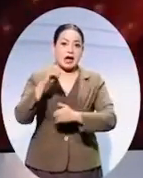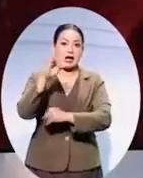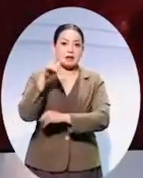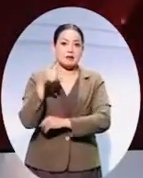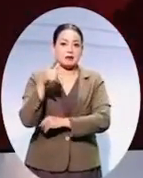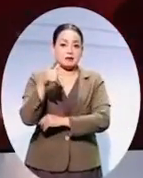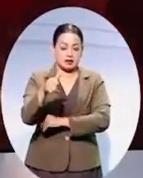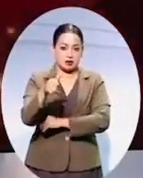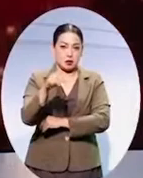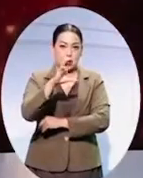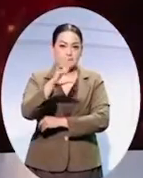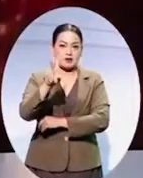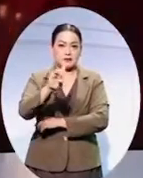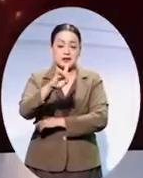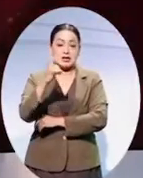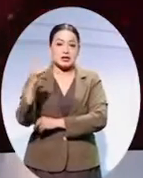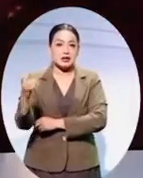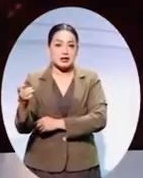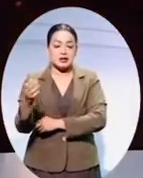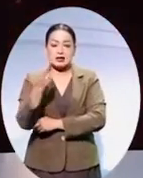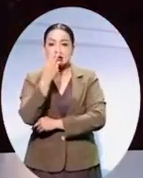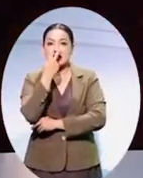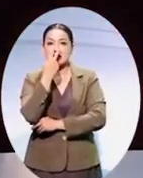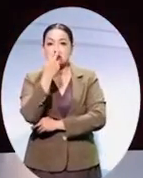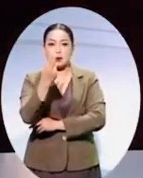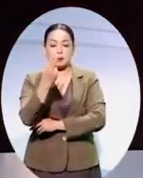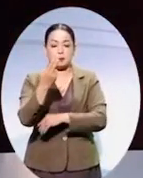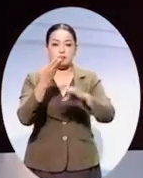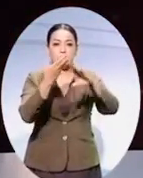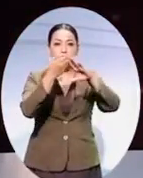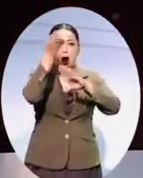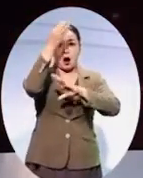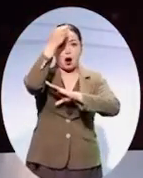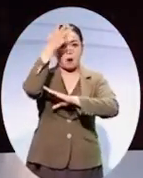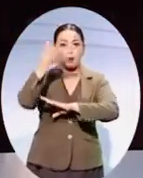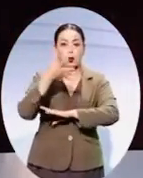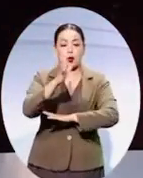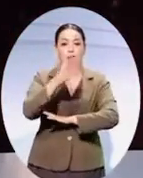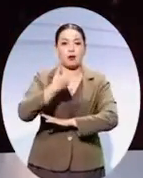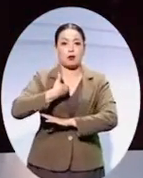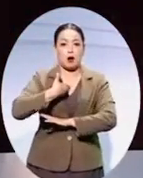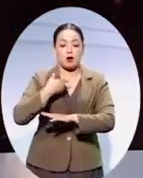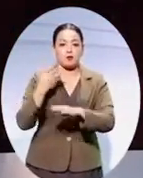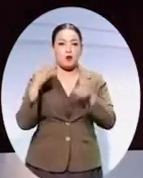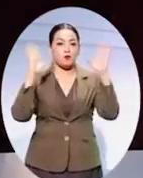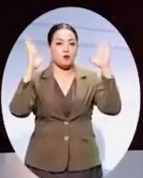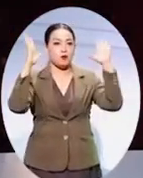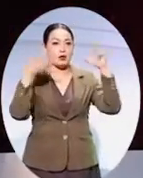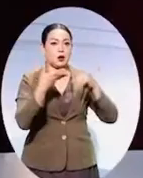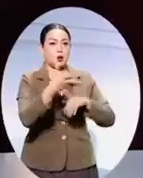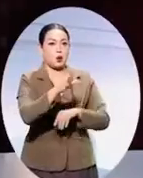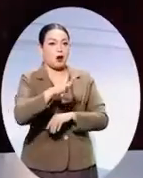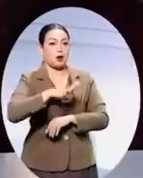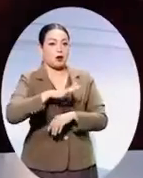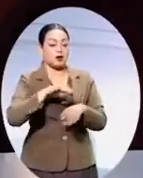trường phát triển lành mạnh, một trường học ngôn ngữ lập trình cho trẻ đã vừa chính thức vận hành tại quận 1, thành phố Hồ Chí Minh.